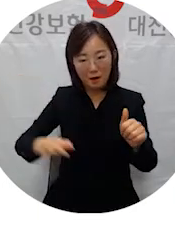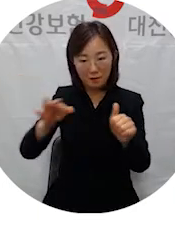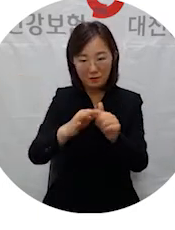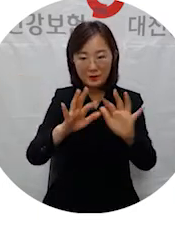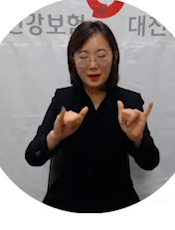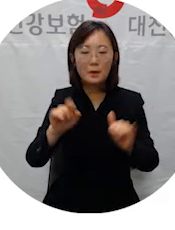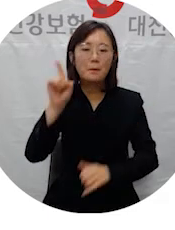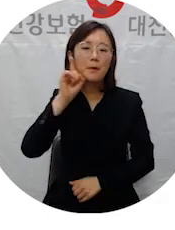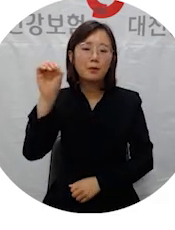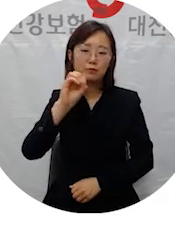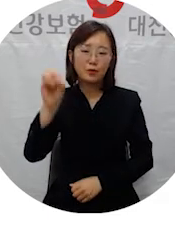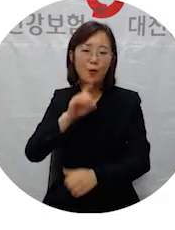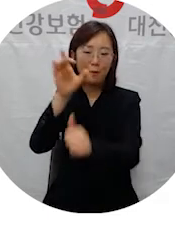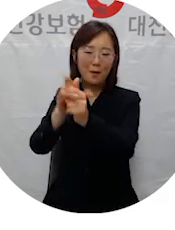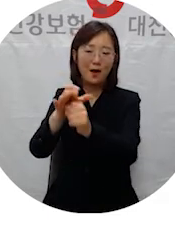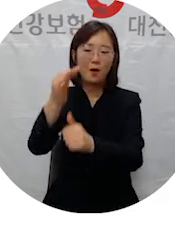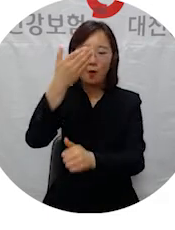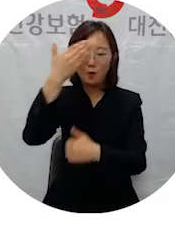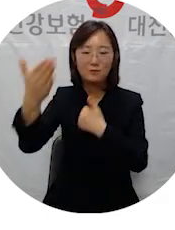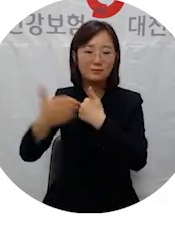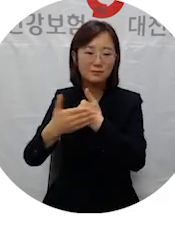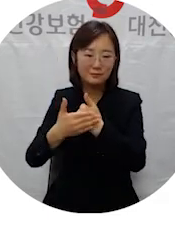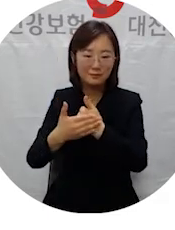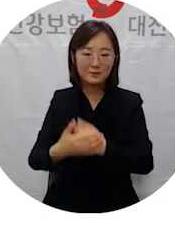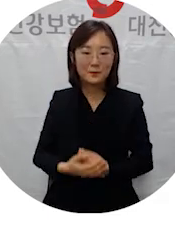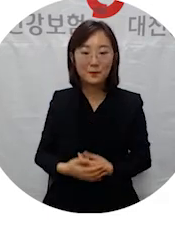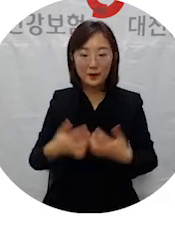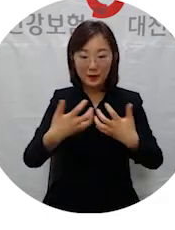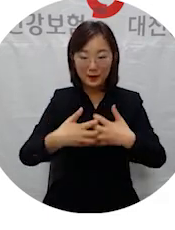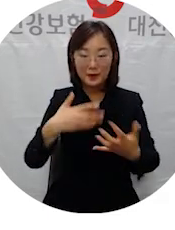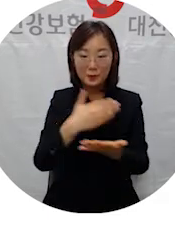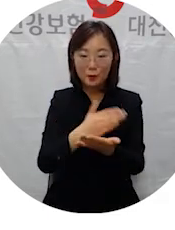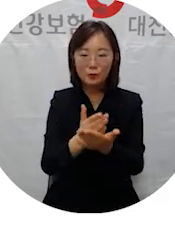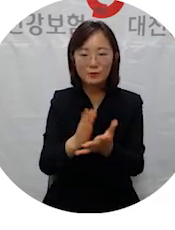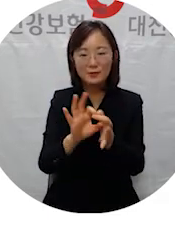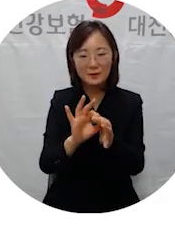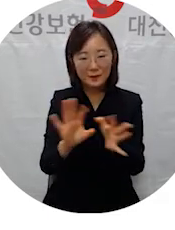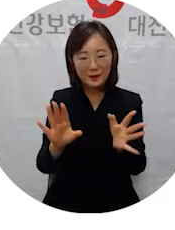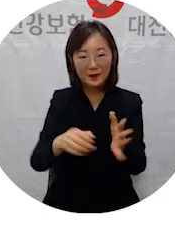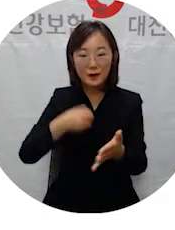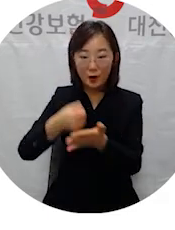지원합니다. 동일한 보조기기는 종류에 관계없이